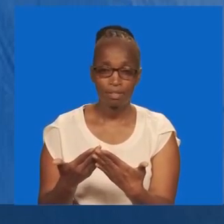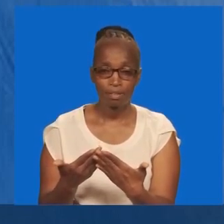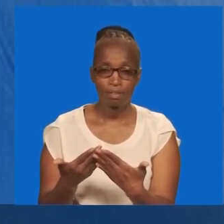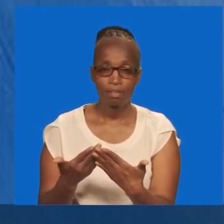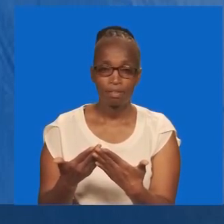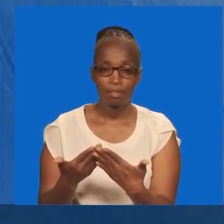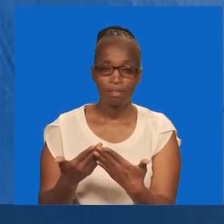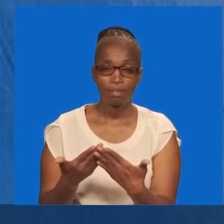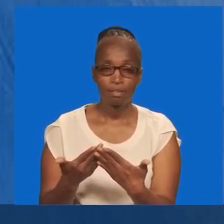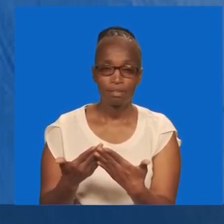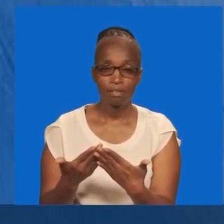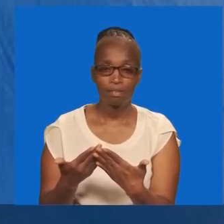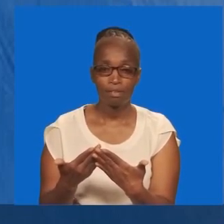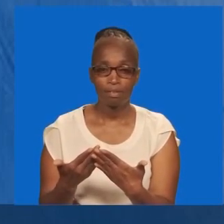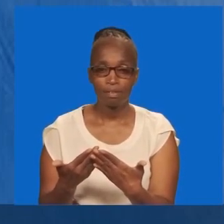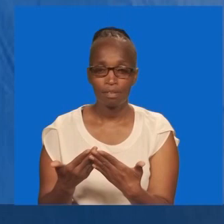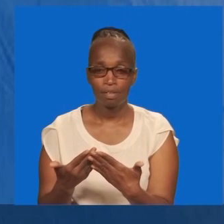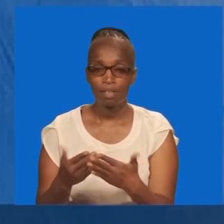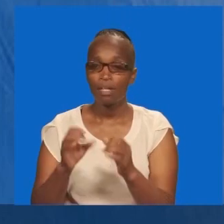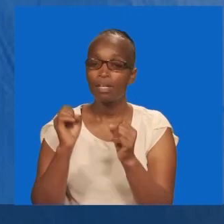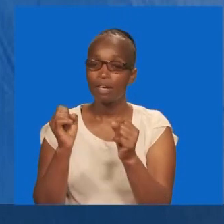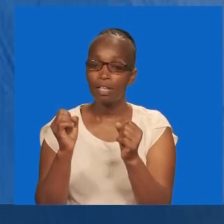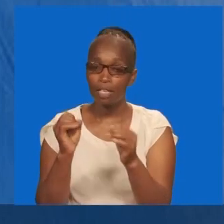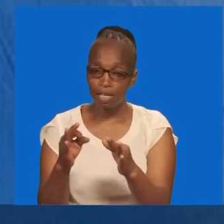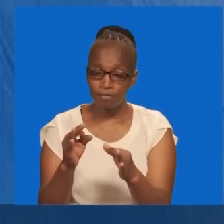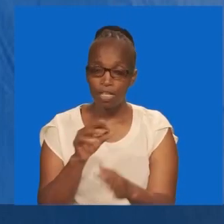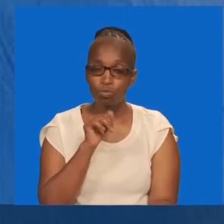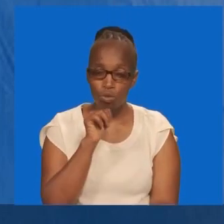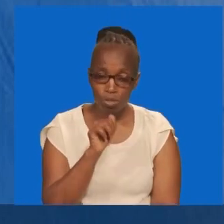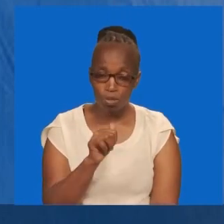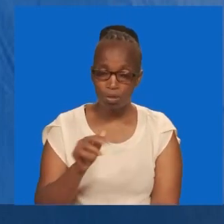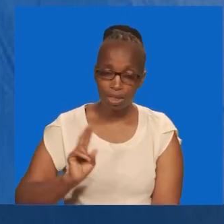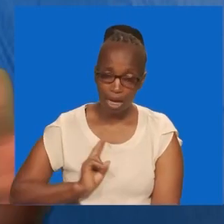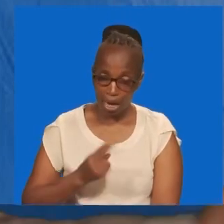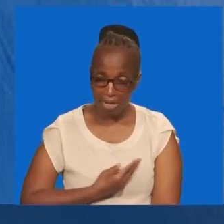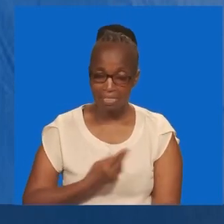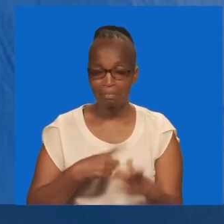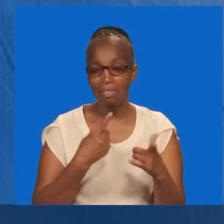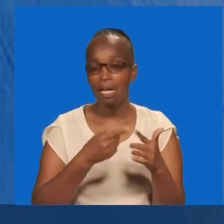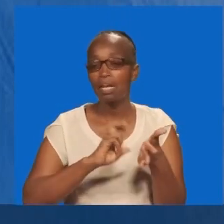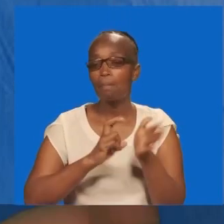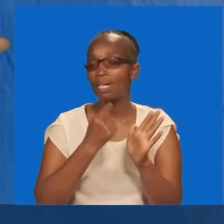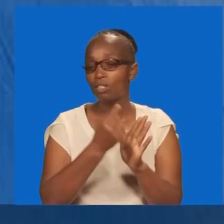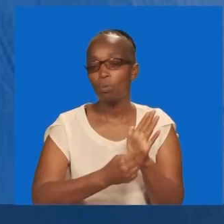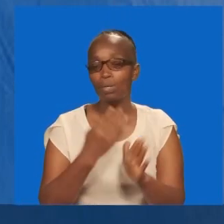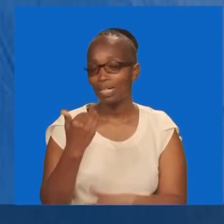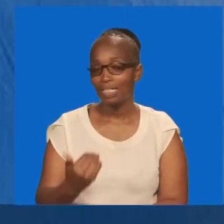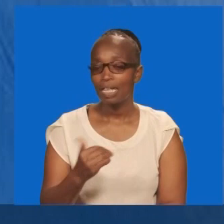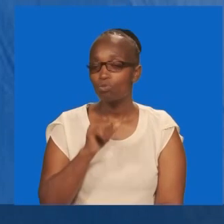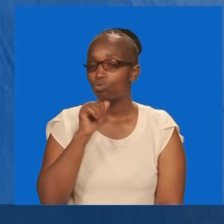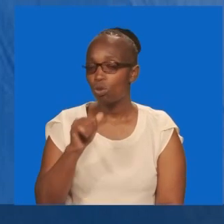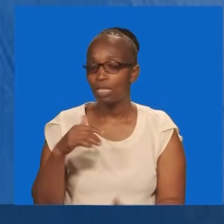be given, would not be conceived. Kama si kwa ajili yetu huyu mtoto